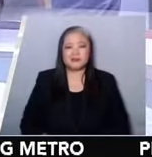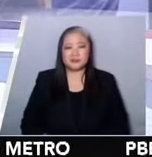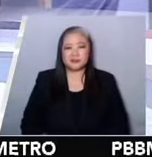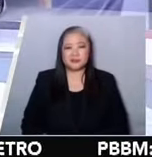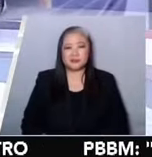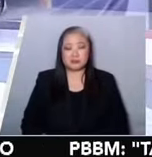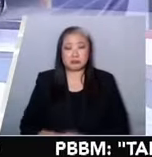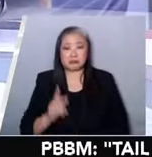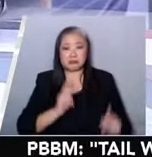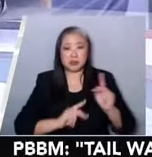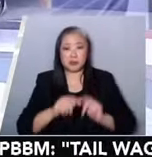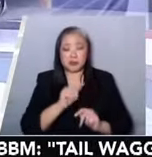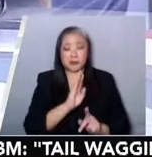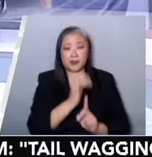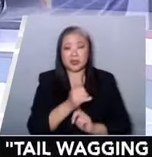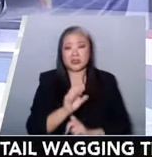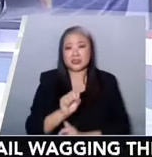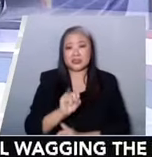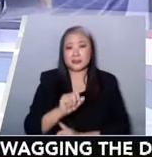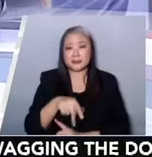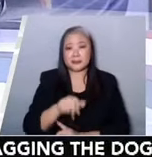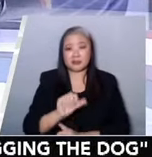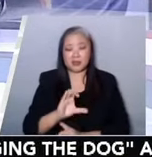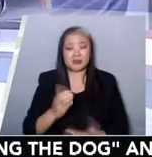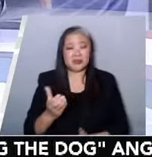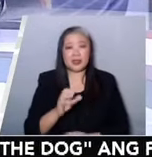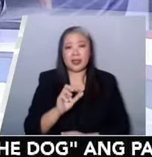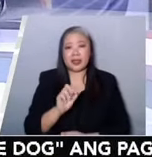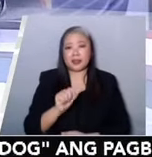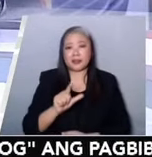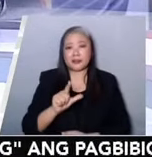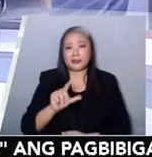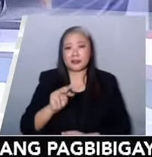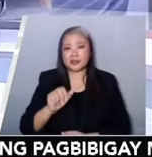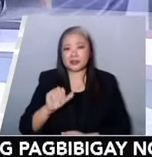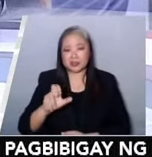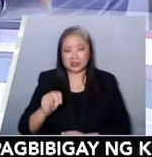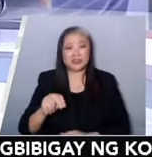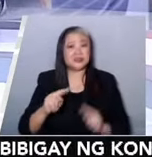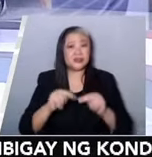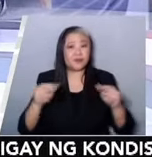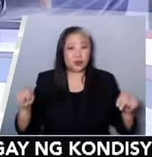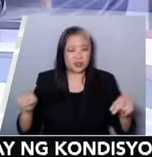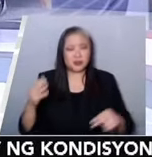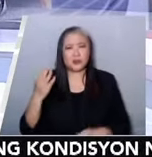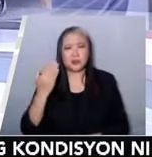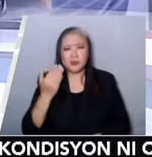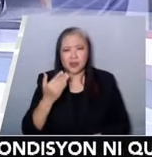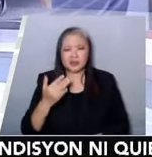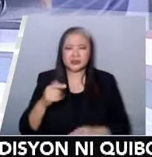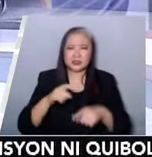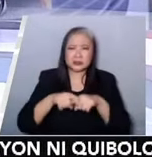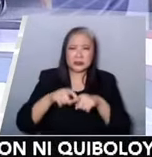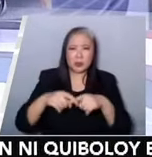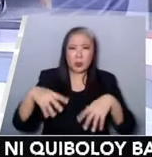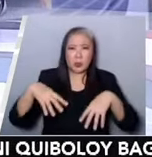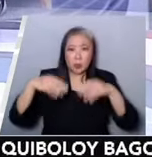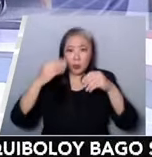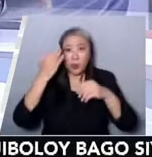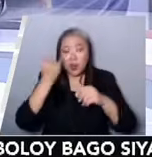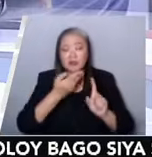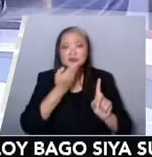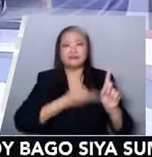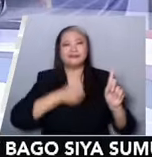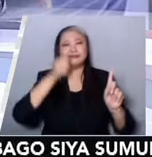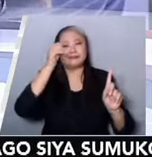Sipak, Almacen sa Navotas kanina madaling araw. Nawalan kasi sila ng kuryente dahil sa isang lalaki na umakyat sa